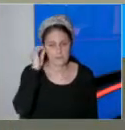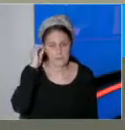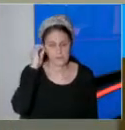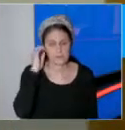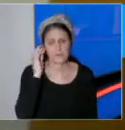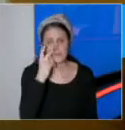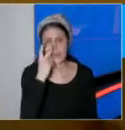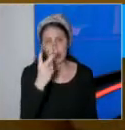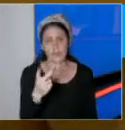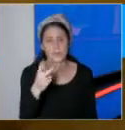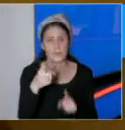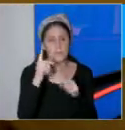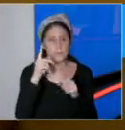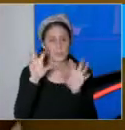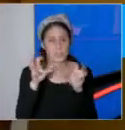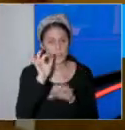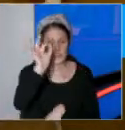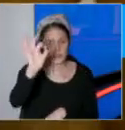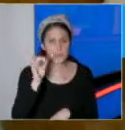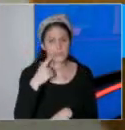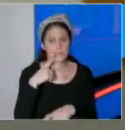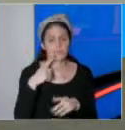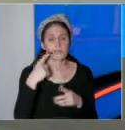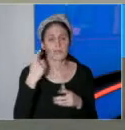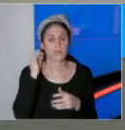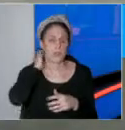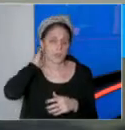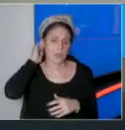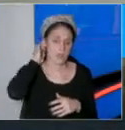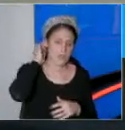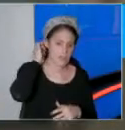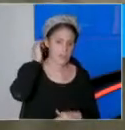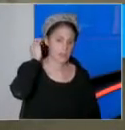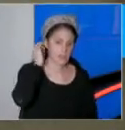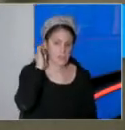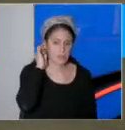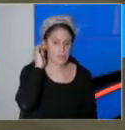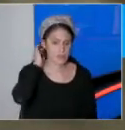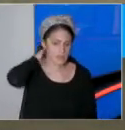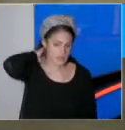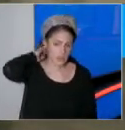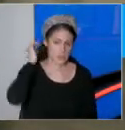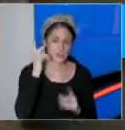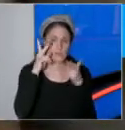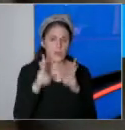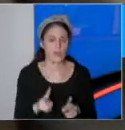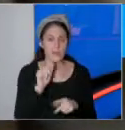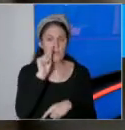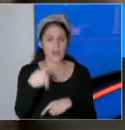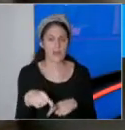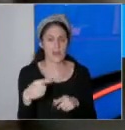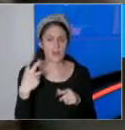את זה אצלך בשידור. כן. ההיערכות של הקופות, של כל הקופות, היא היערכות טובה, והם יכולים להגיע לחיסון